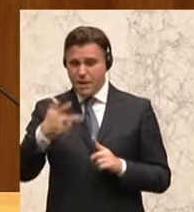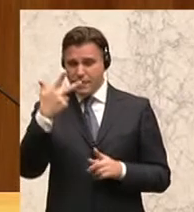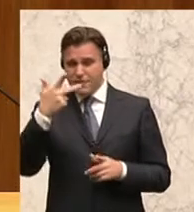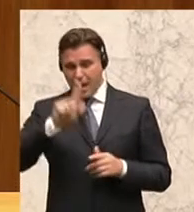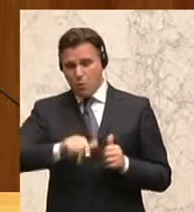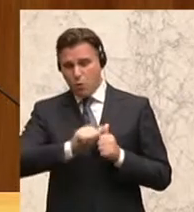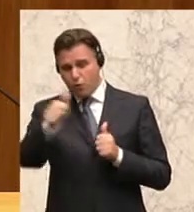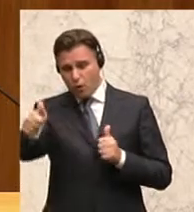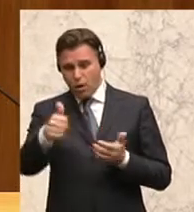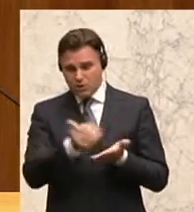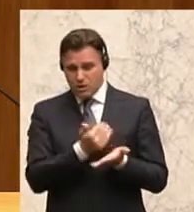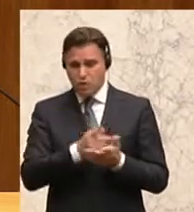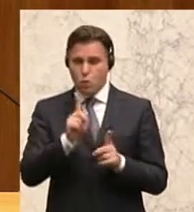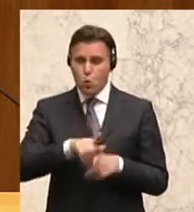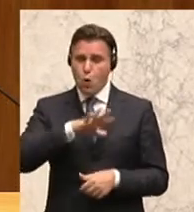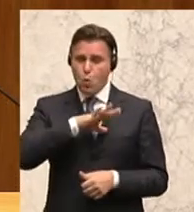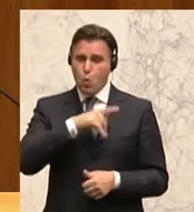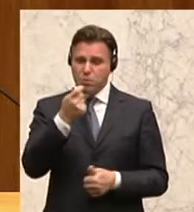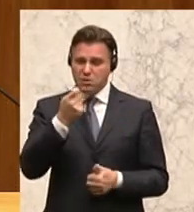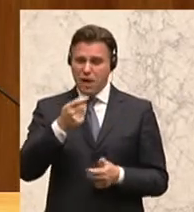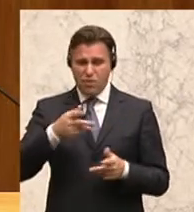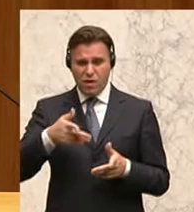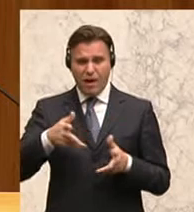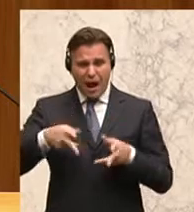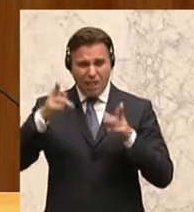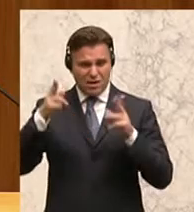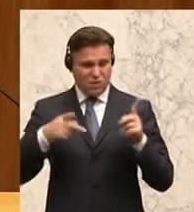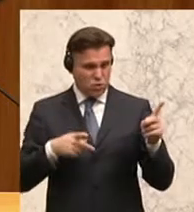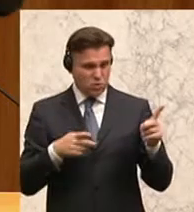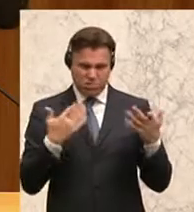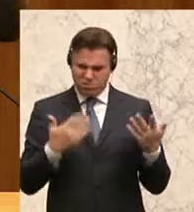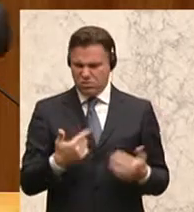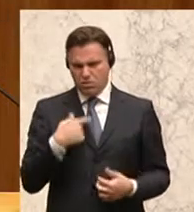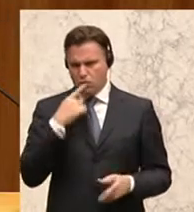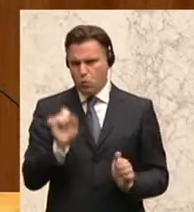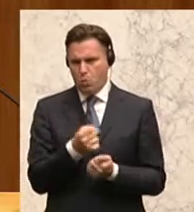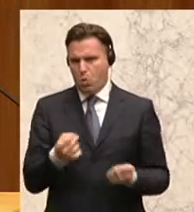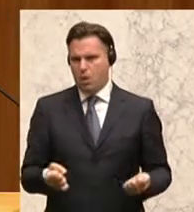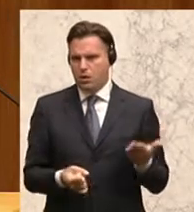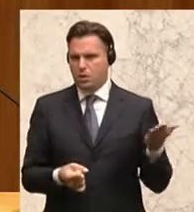Quote des Urlaubsgeld. Das ist wirklich unglaublich, was ihr euch da heute geleistet habt.